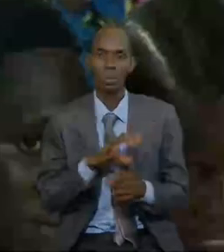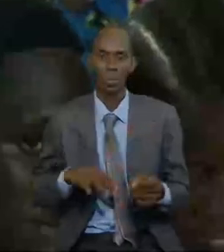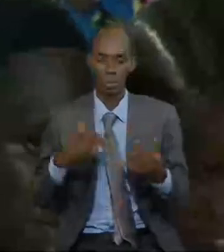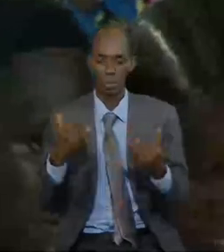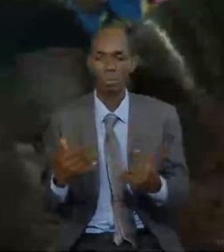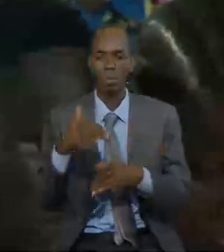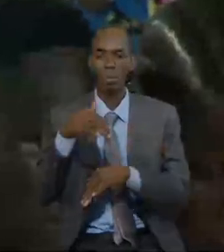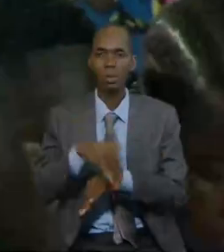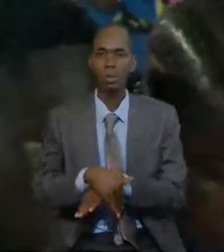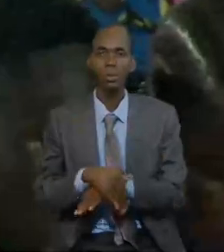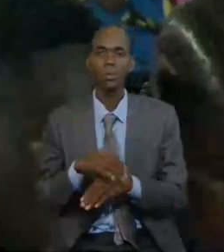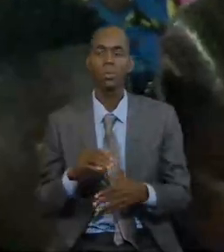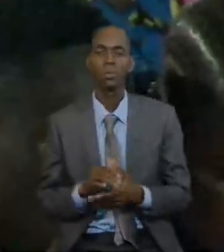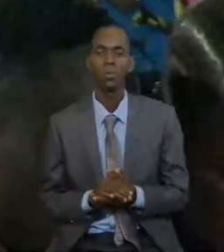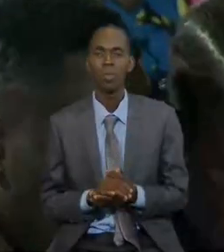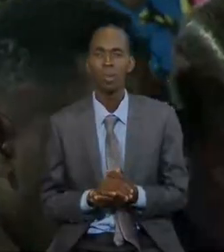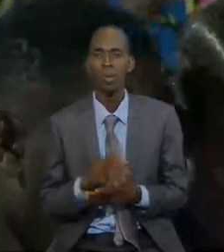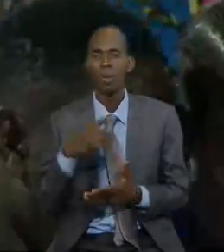soir